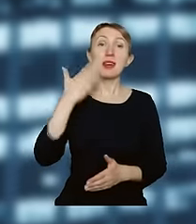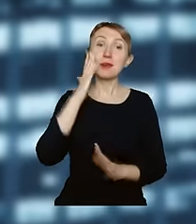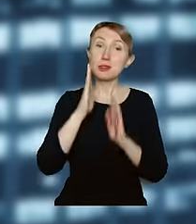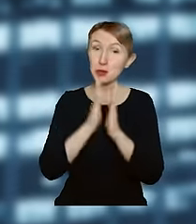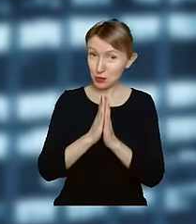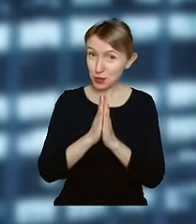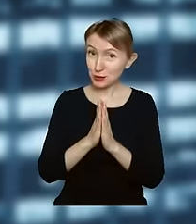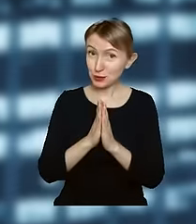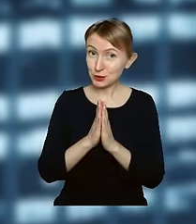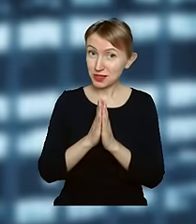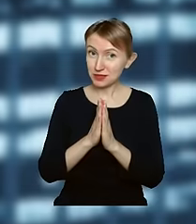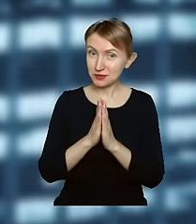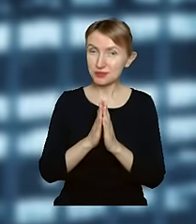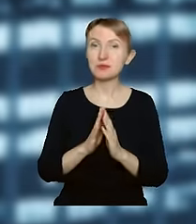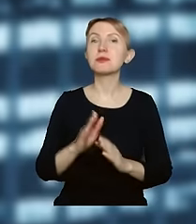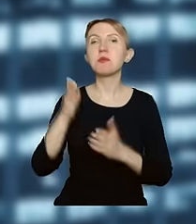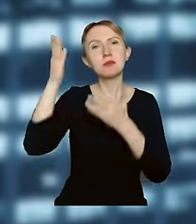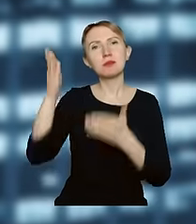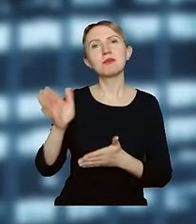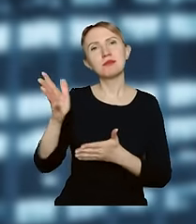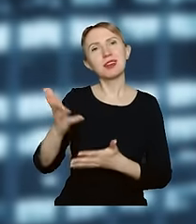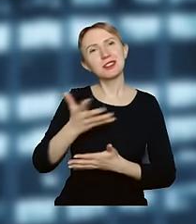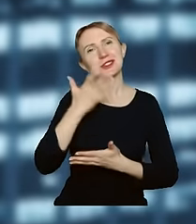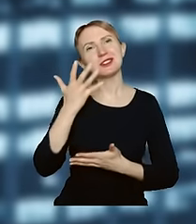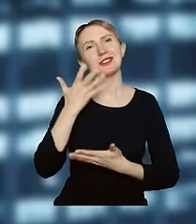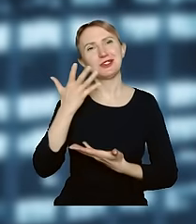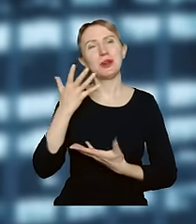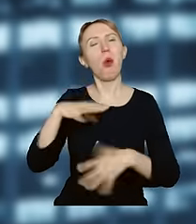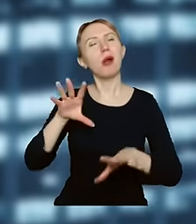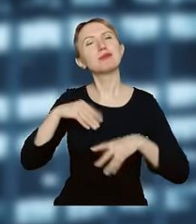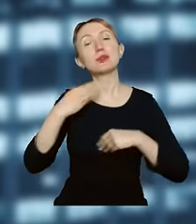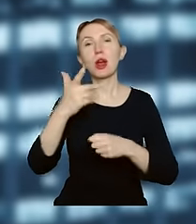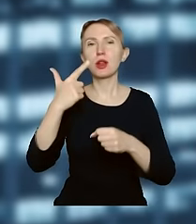związku z tym, żeby on miał ciepłe przyjęcie. O